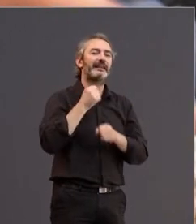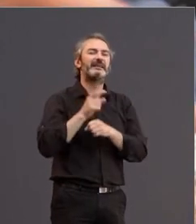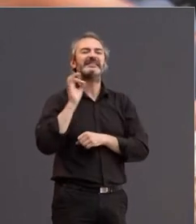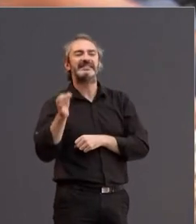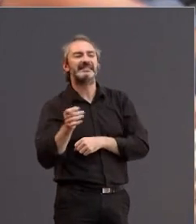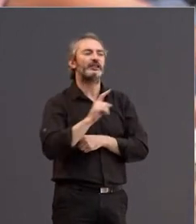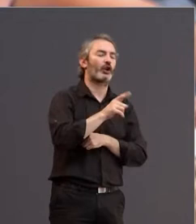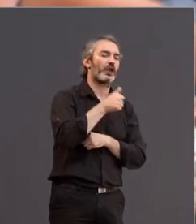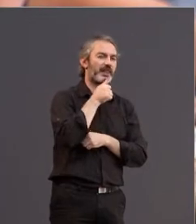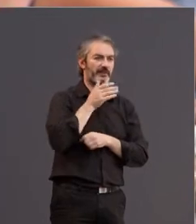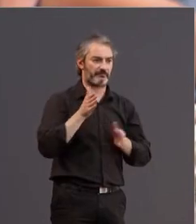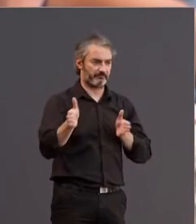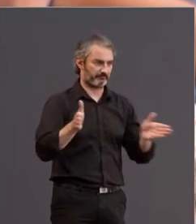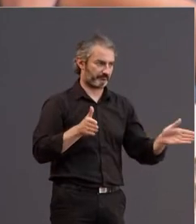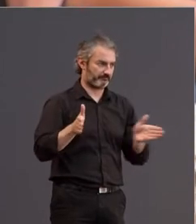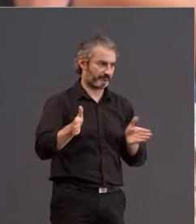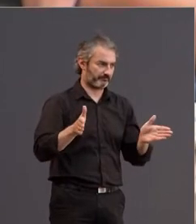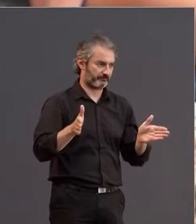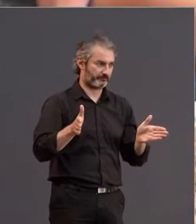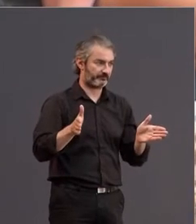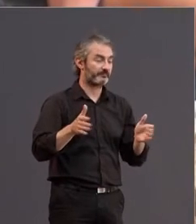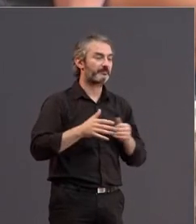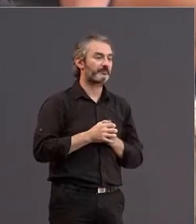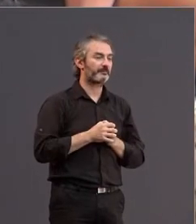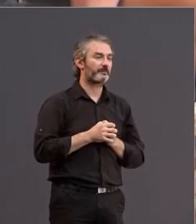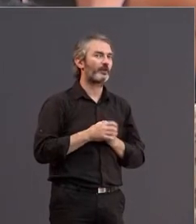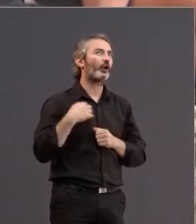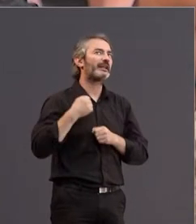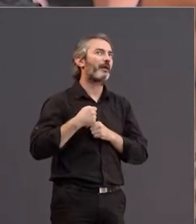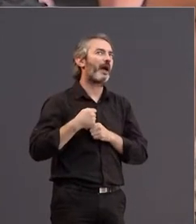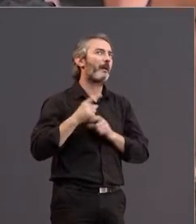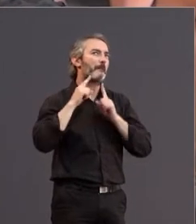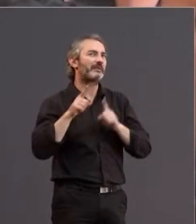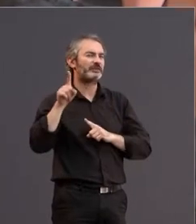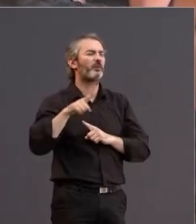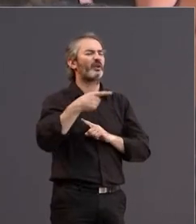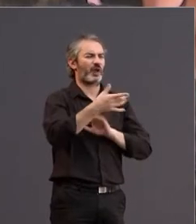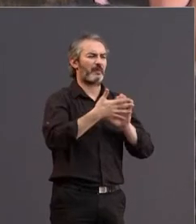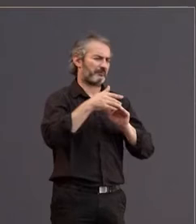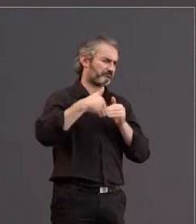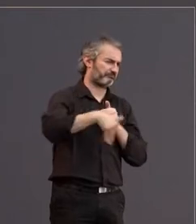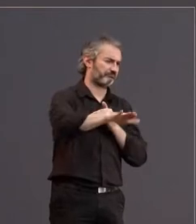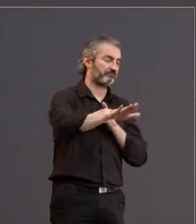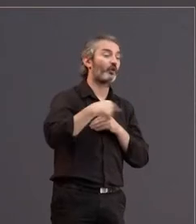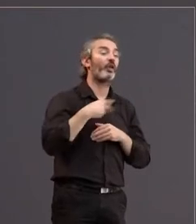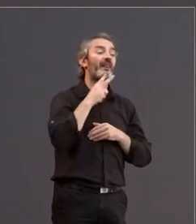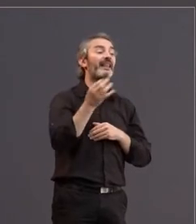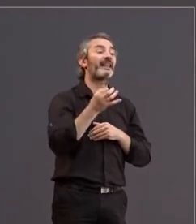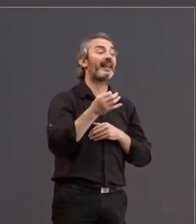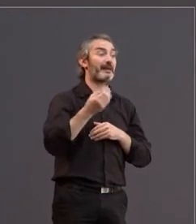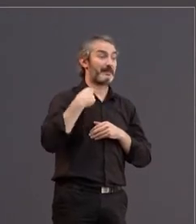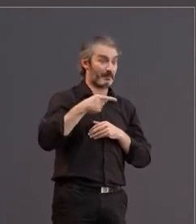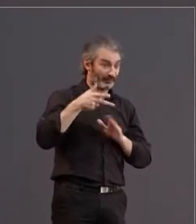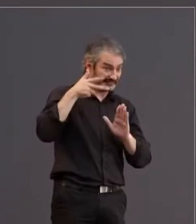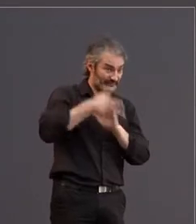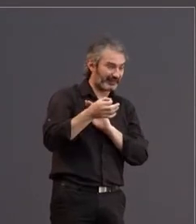treballar. Amb qui us compensa treballar. Però bueno, d'això ja en parlarem més endavant. També us dic que la lliçó d'aquesta història